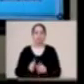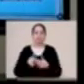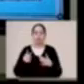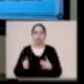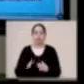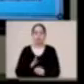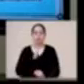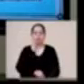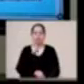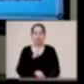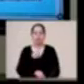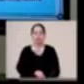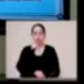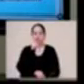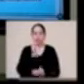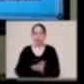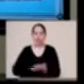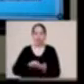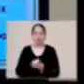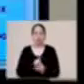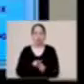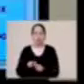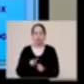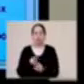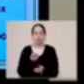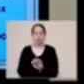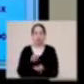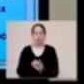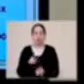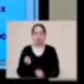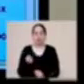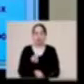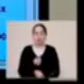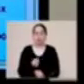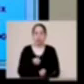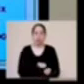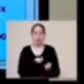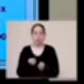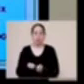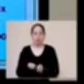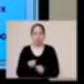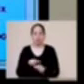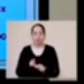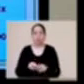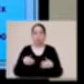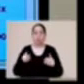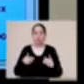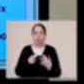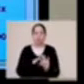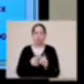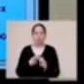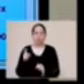Большинство дневных хищных птиц, уничтожая вредных грызунов и насекомых, приносят тем самым пользу